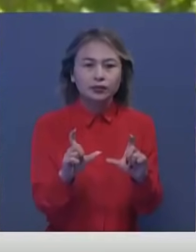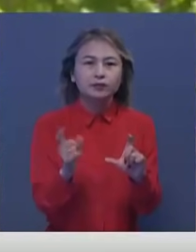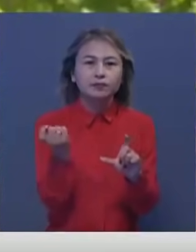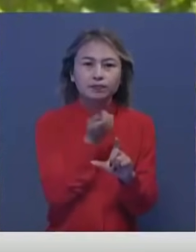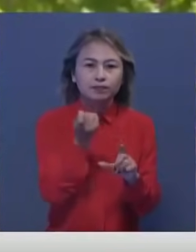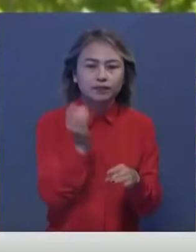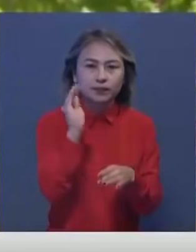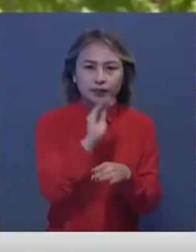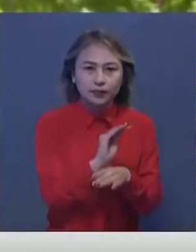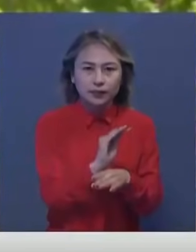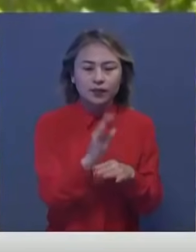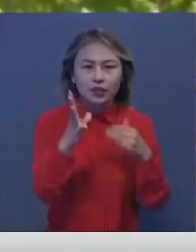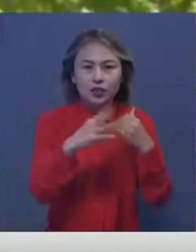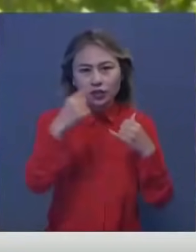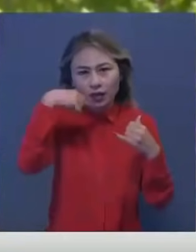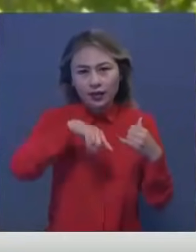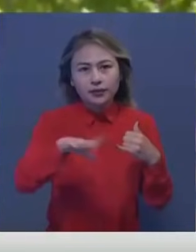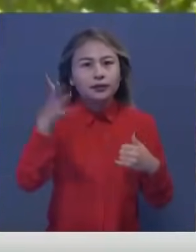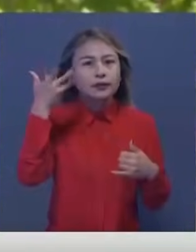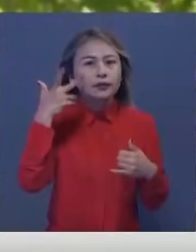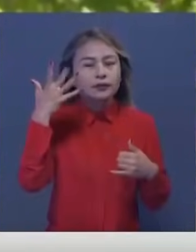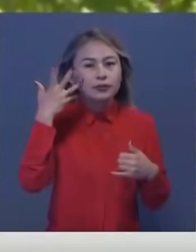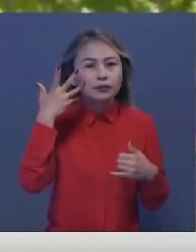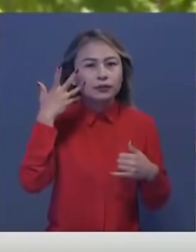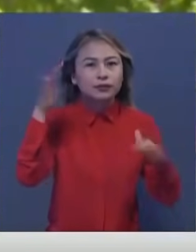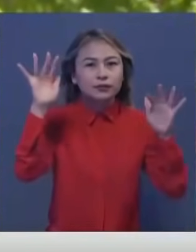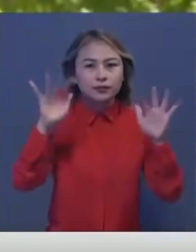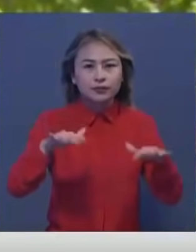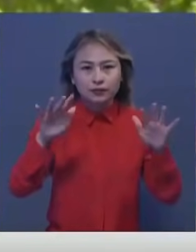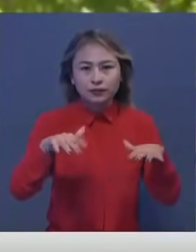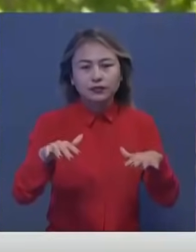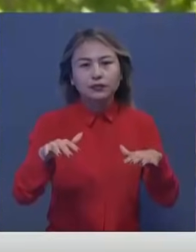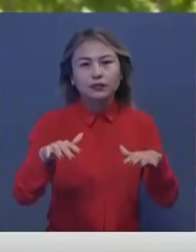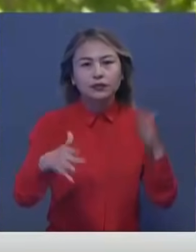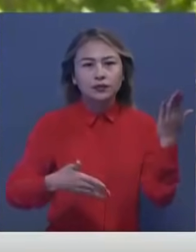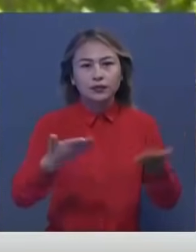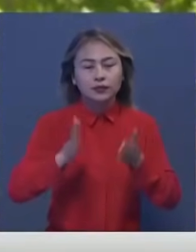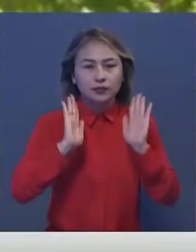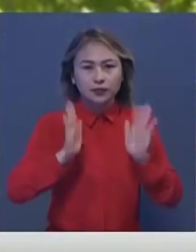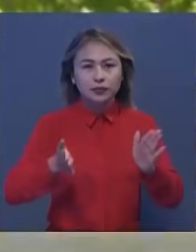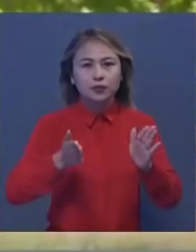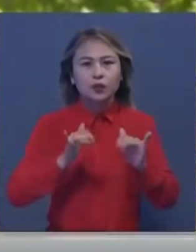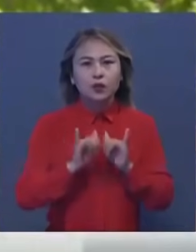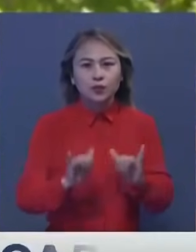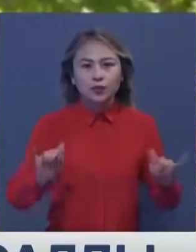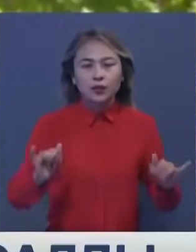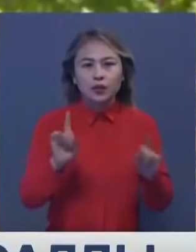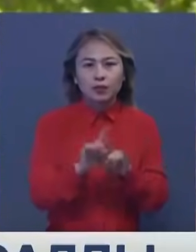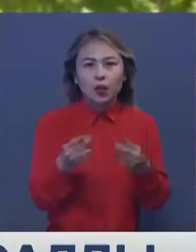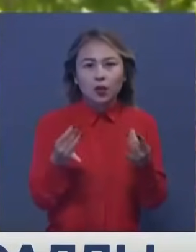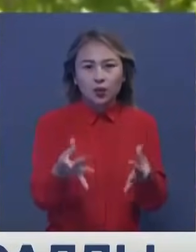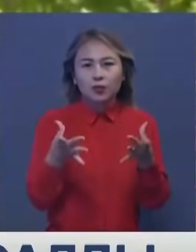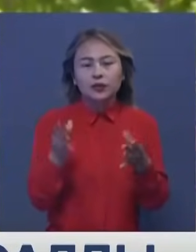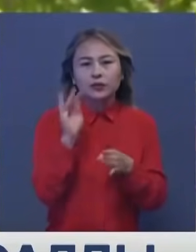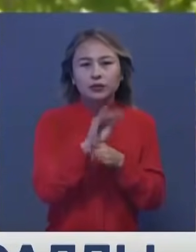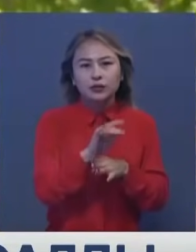бірге жердің астында жатқан кезде жауын шашыннан ылғал тисе көбейеді, губка құсап.